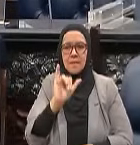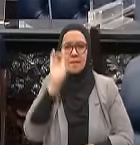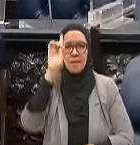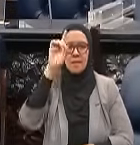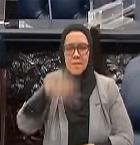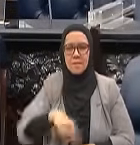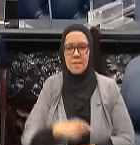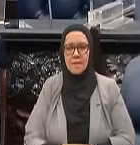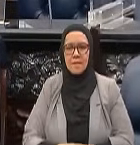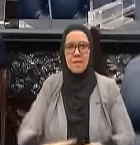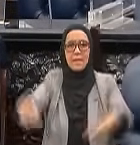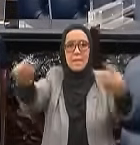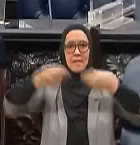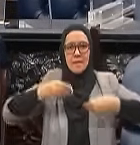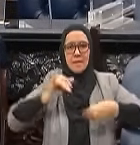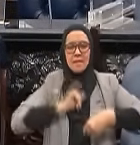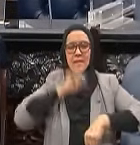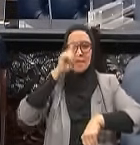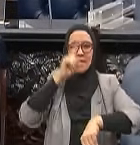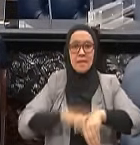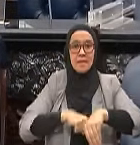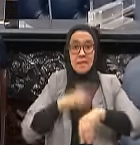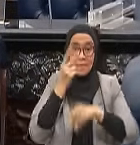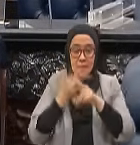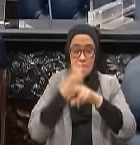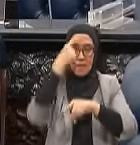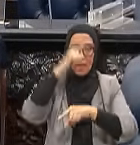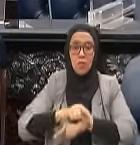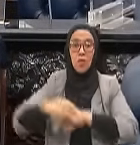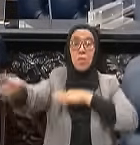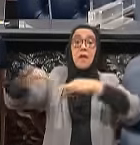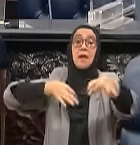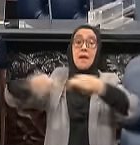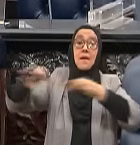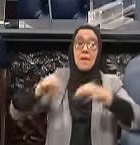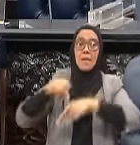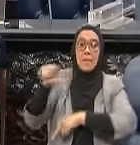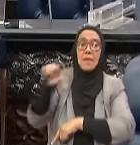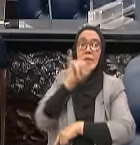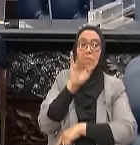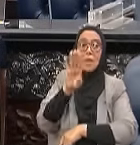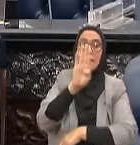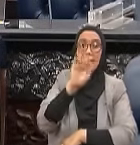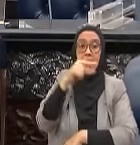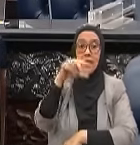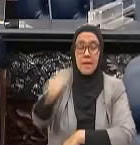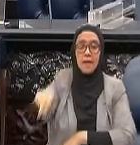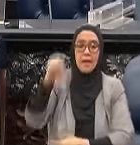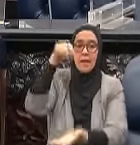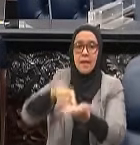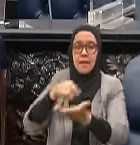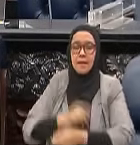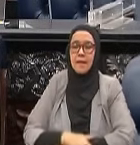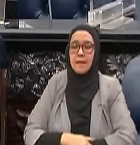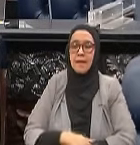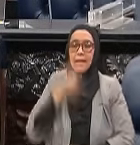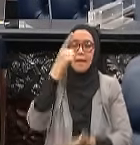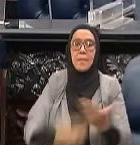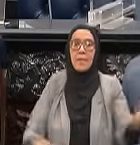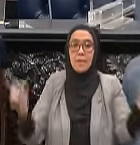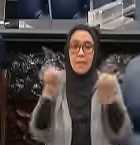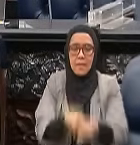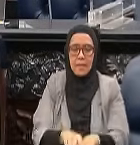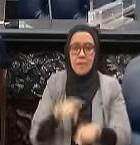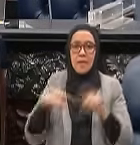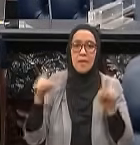untuk mesin untuk menerangkan riangbao Magani apa yang berlaku ialah pertama apricot